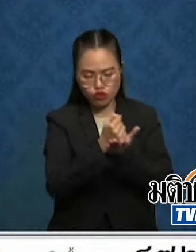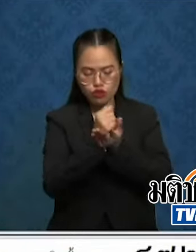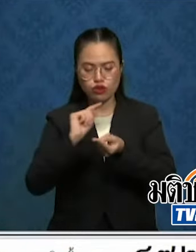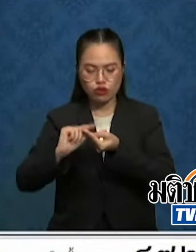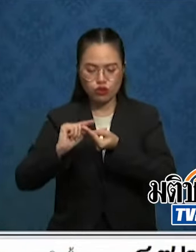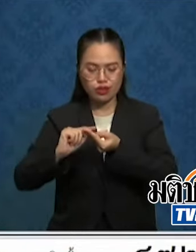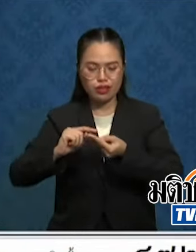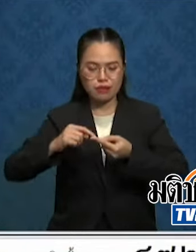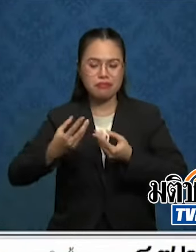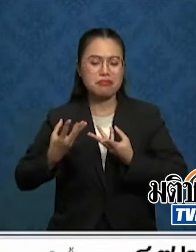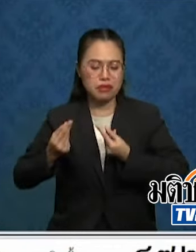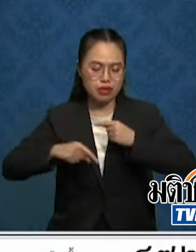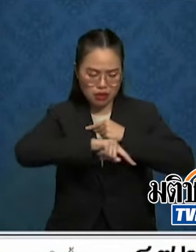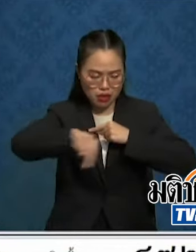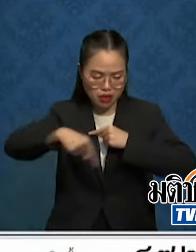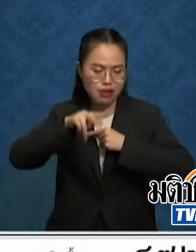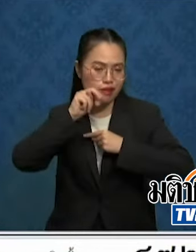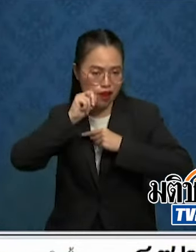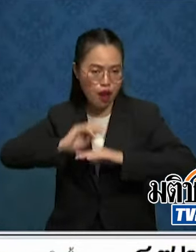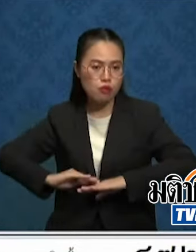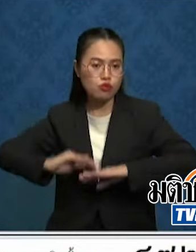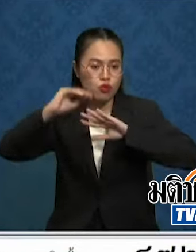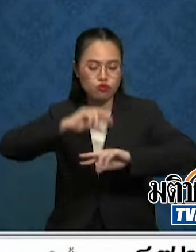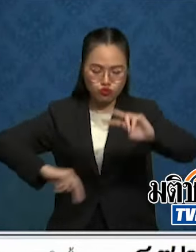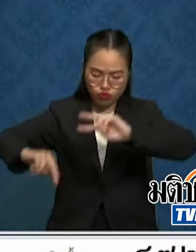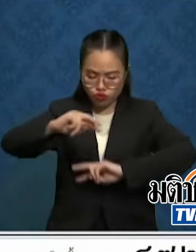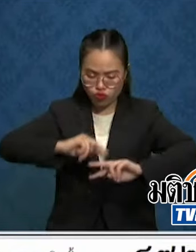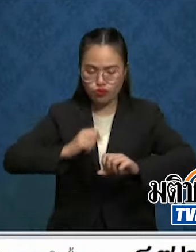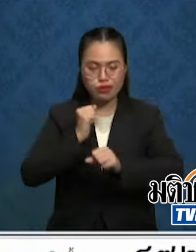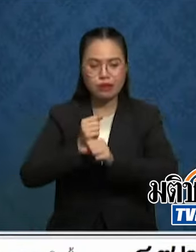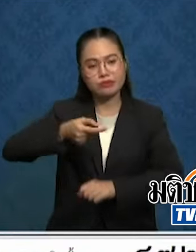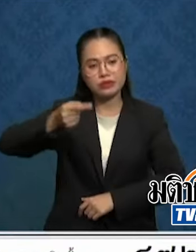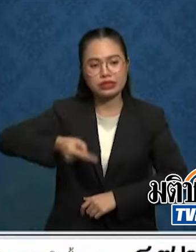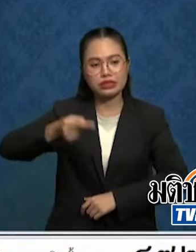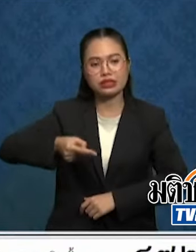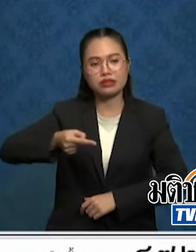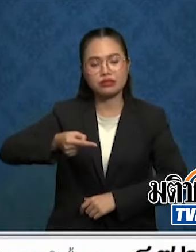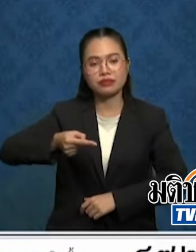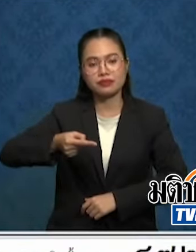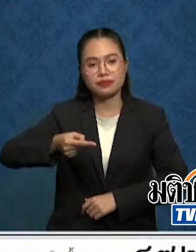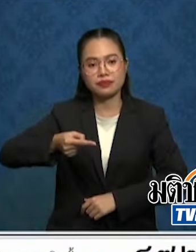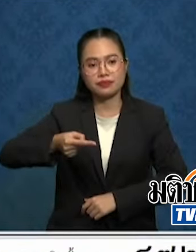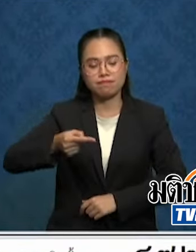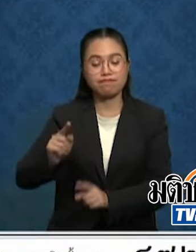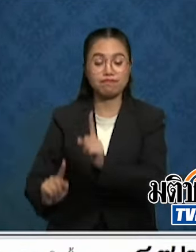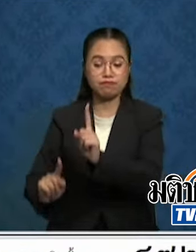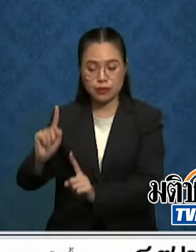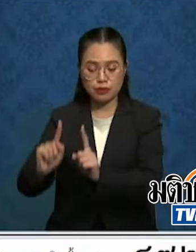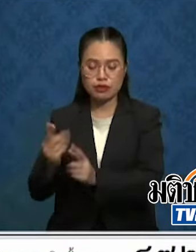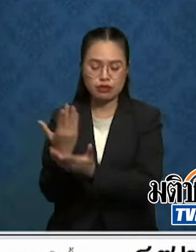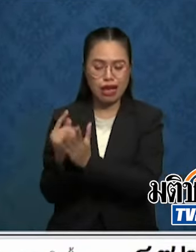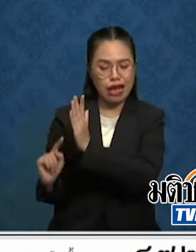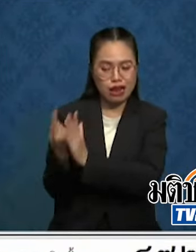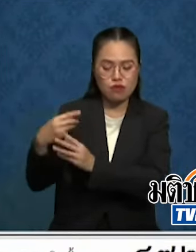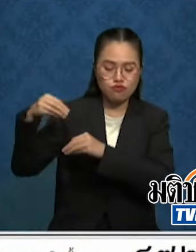ควรเป็นการชดเชยตามความเสียหายจากต้นทุนการผลิตจริงโดยมีการประเมินราคาต้นทุนการผลิต